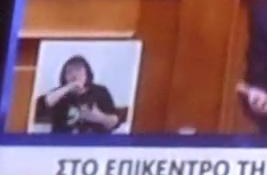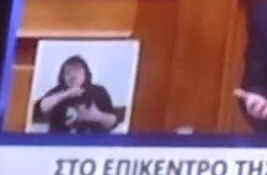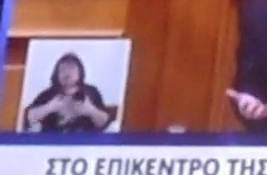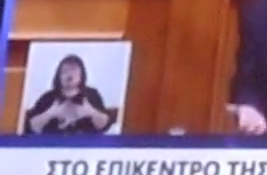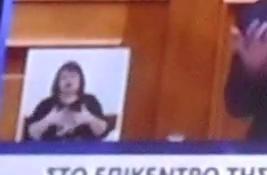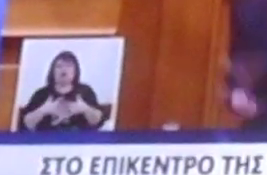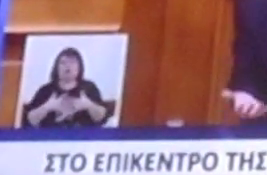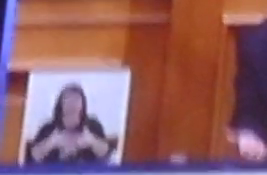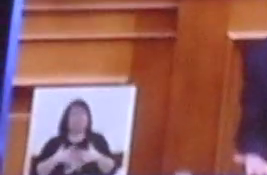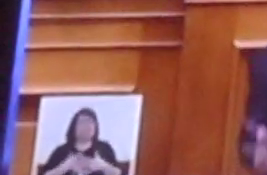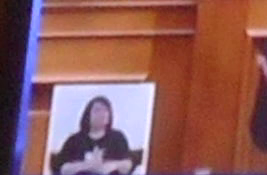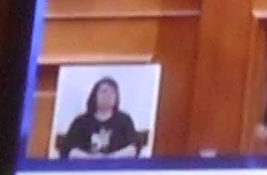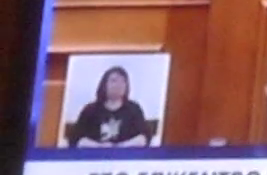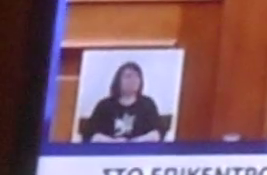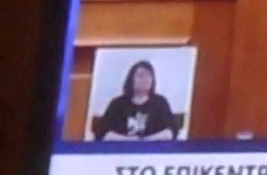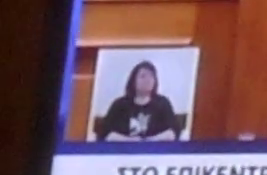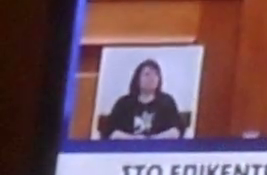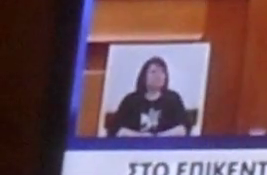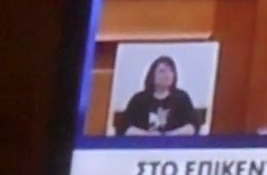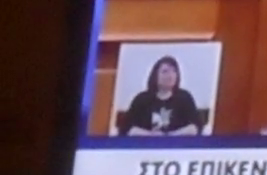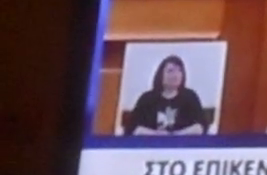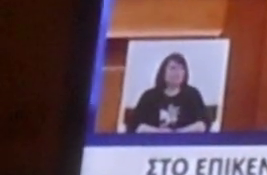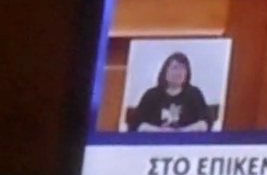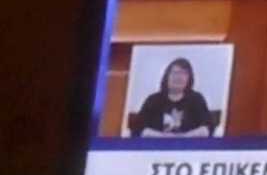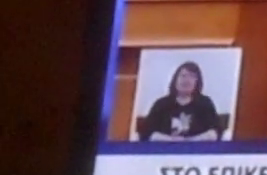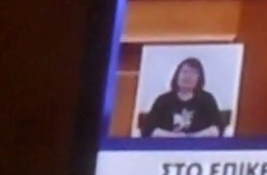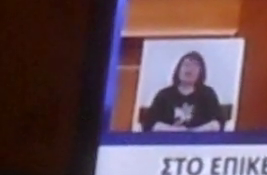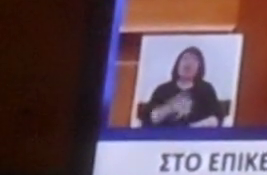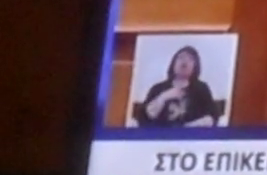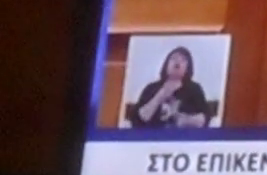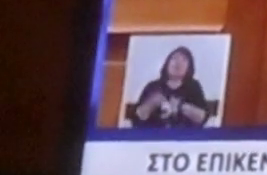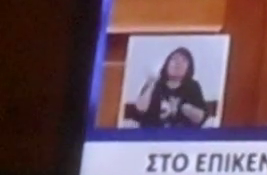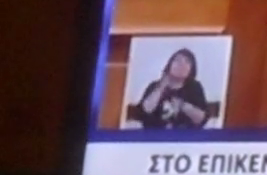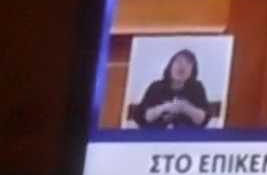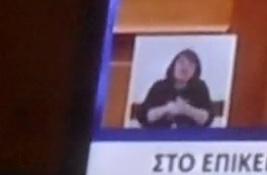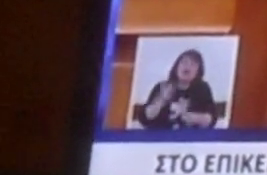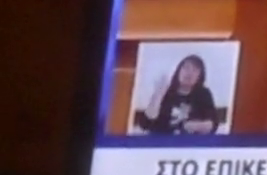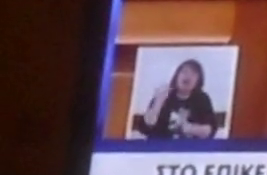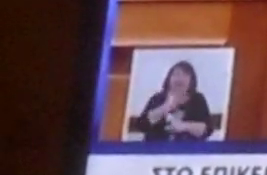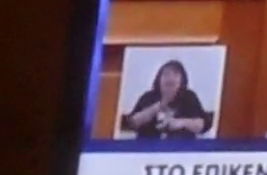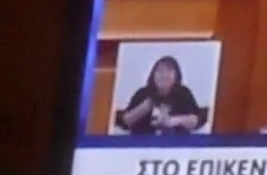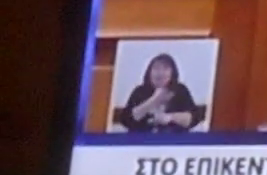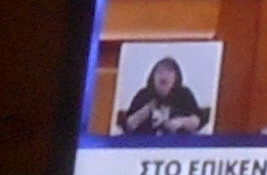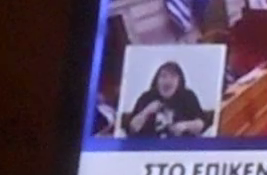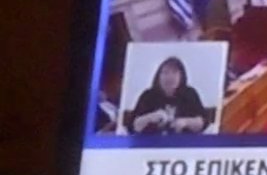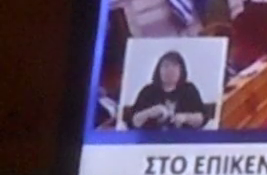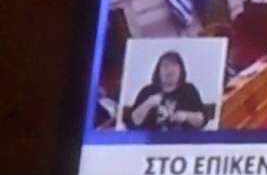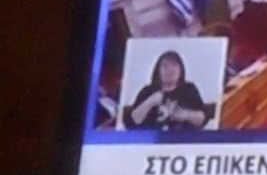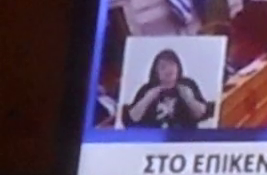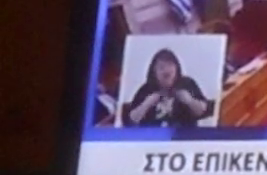Γιατί έδωσε πολιτικά ένσημα στο Μαδουλάκι? Όχι. Γιατί ήθελε να μάθει τι έγινε. Τι είπα να πει, ποιος θα την καταθέσει